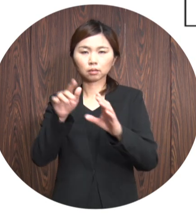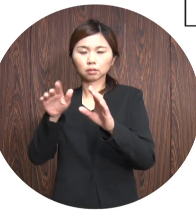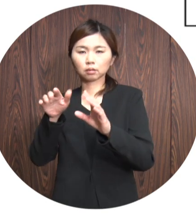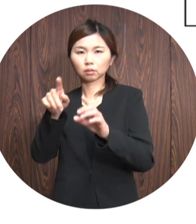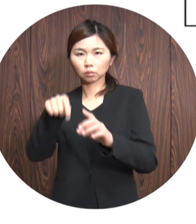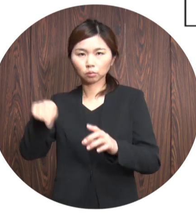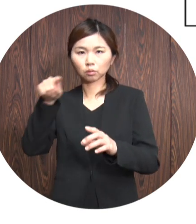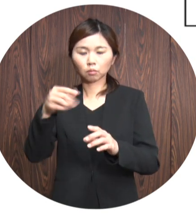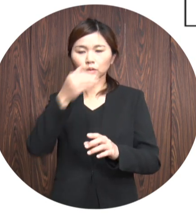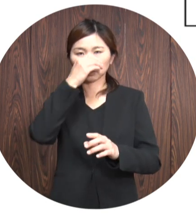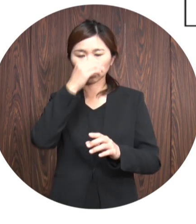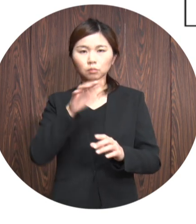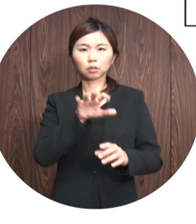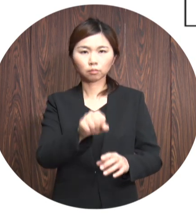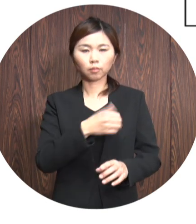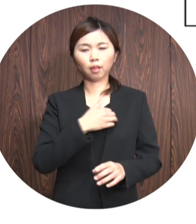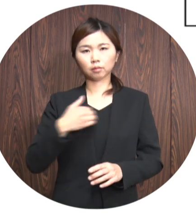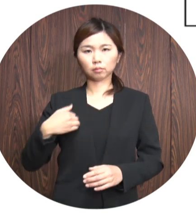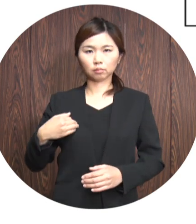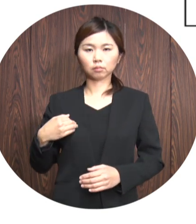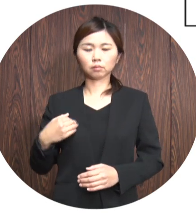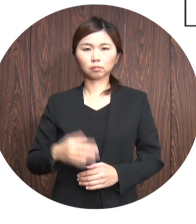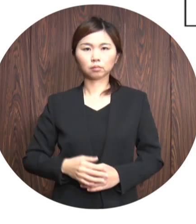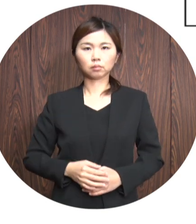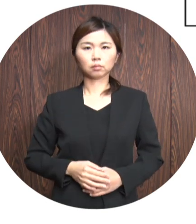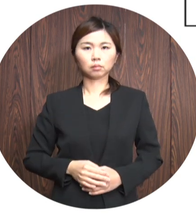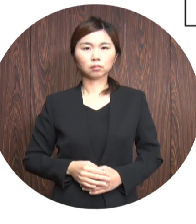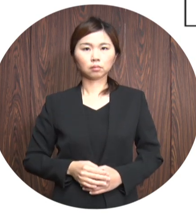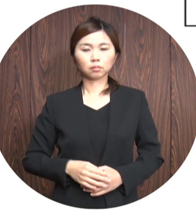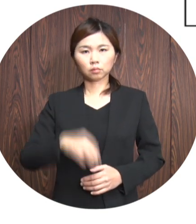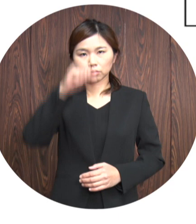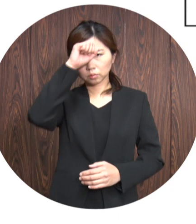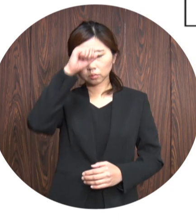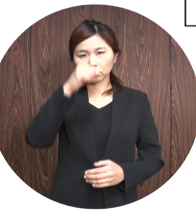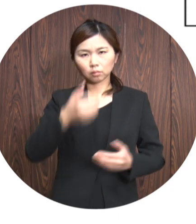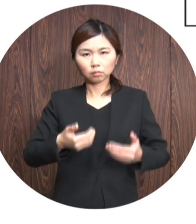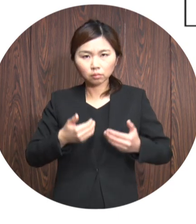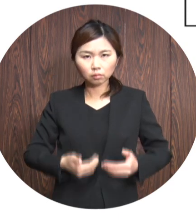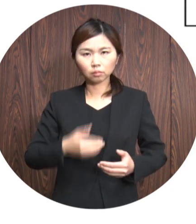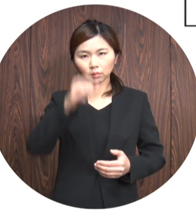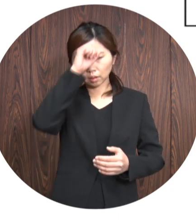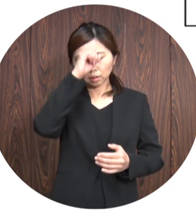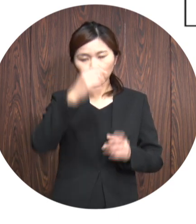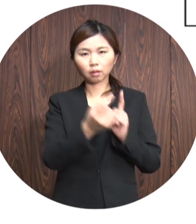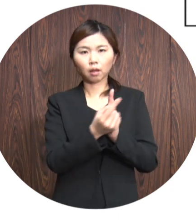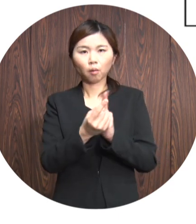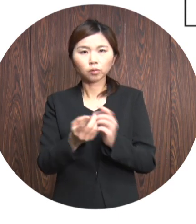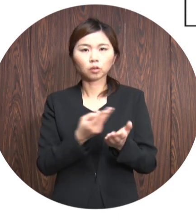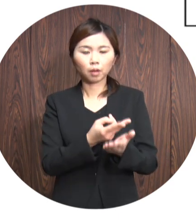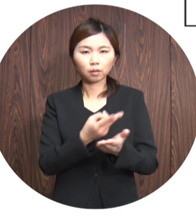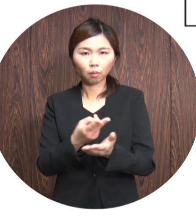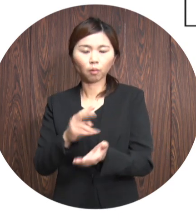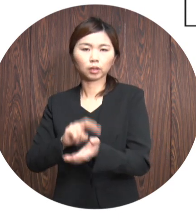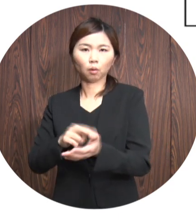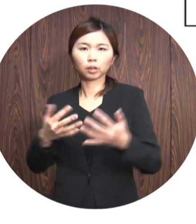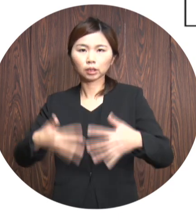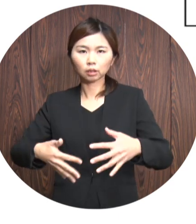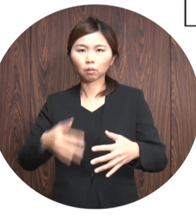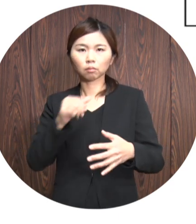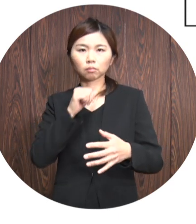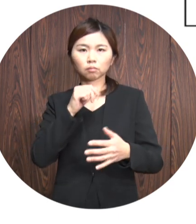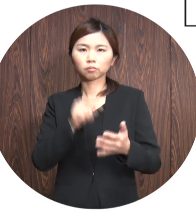に確保されており重症患者に対応するベッドや医療機器の不足はないと考えており